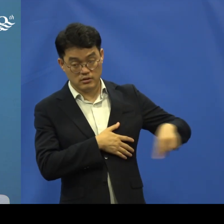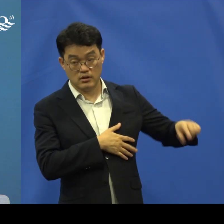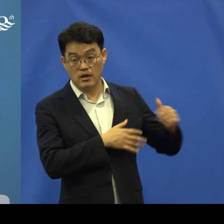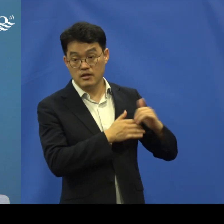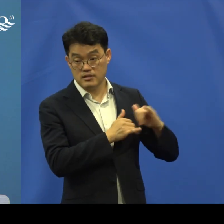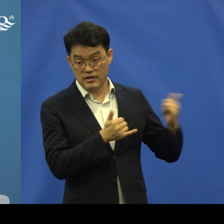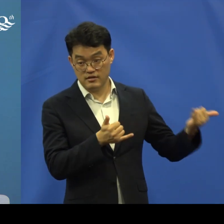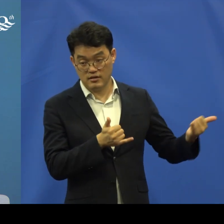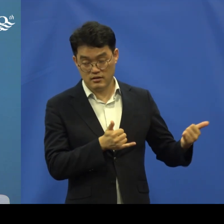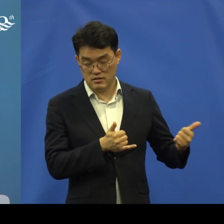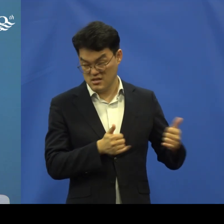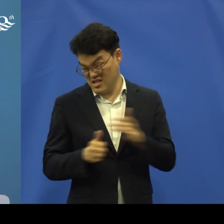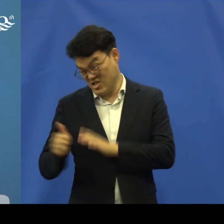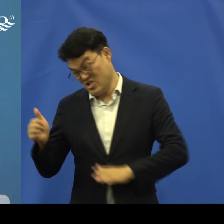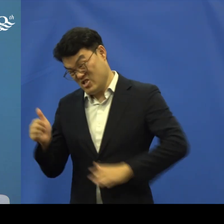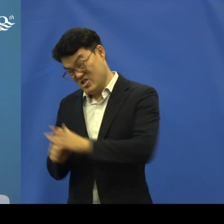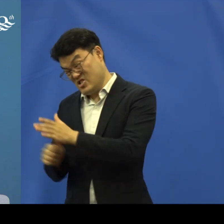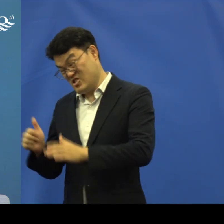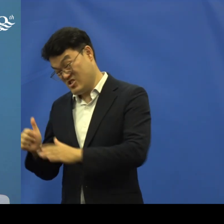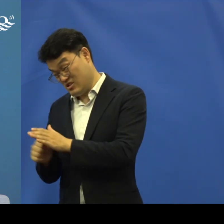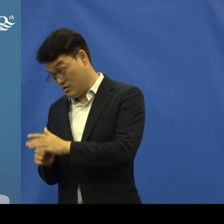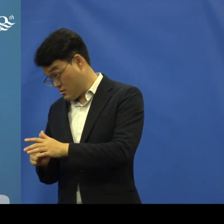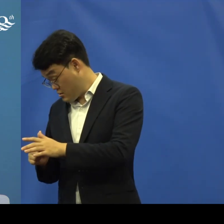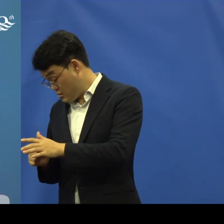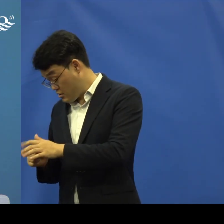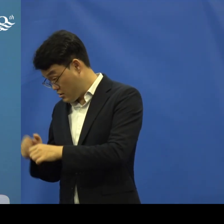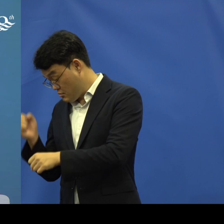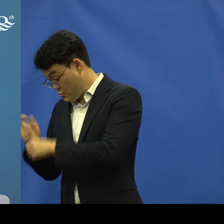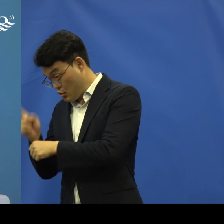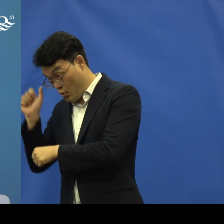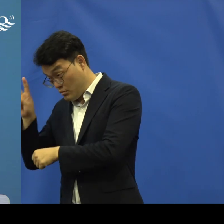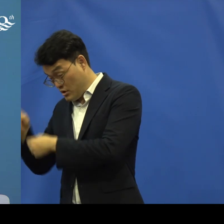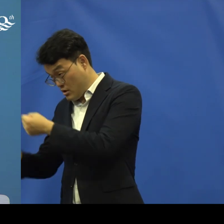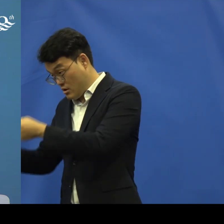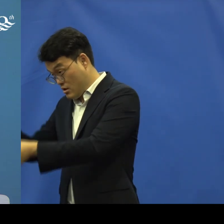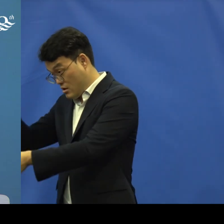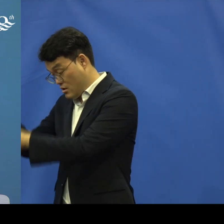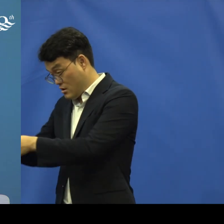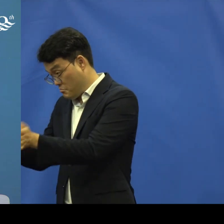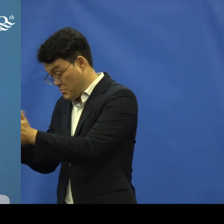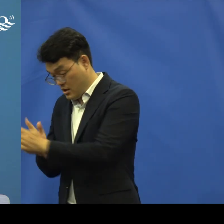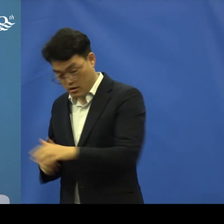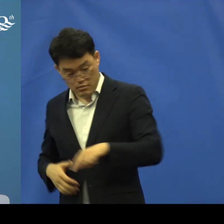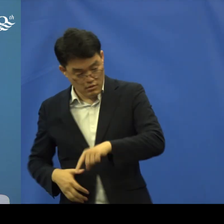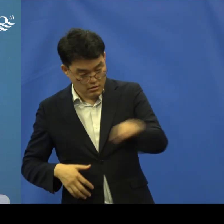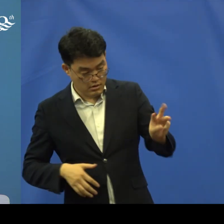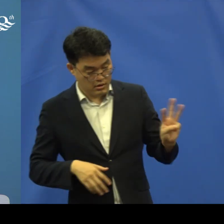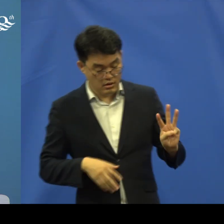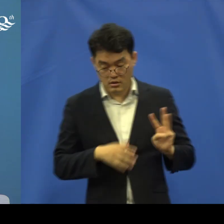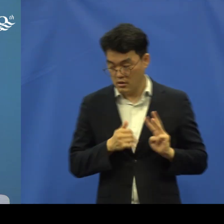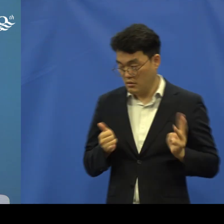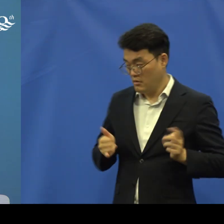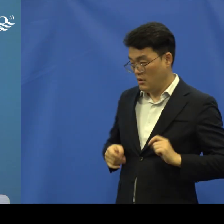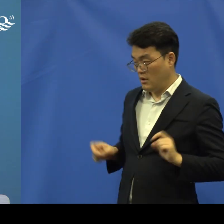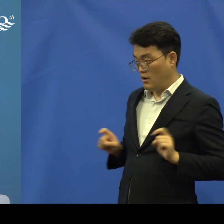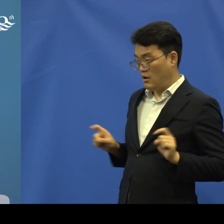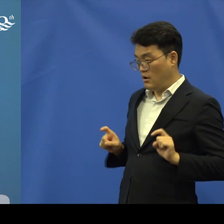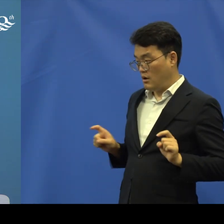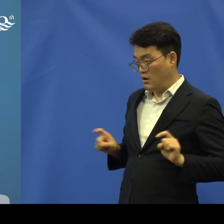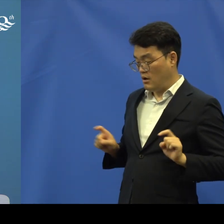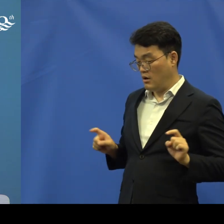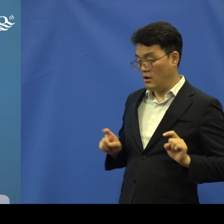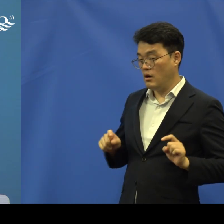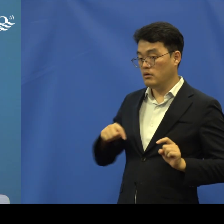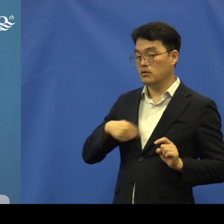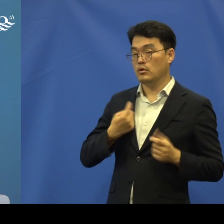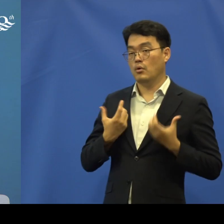두려움으로 떨고 있는 장면, 역전이 된 거예요. 느헤미야에게 두려움을 주려고 했던 사람이 이제 두려워지는 거예요. 스스로 낙담하였다는